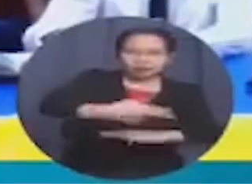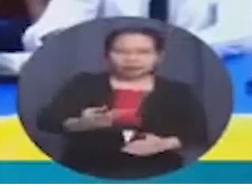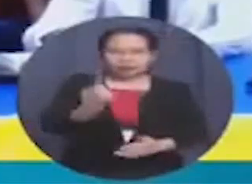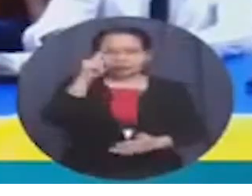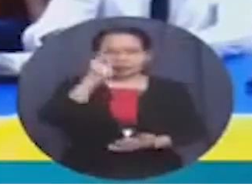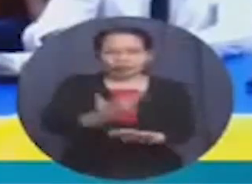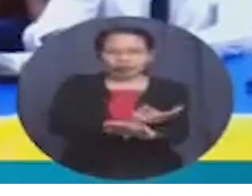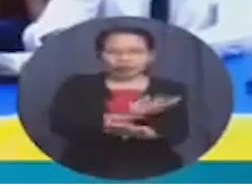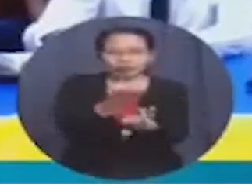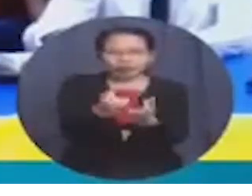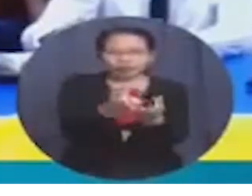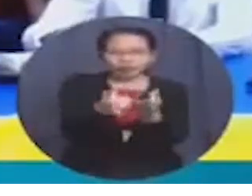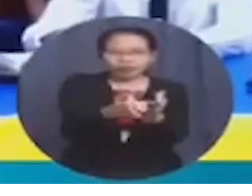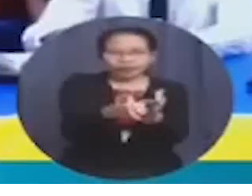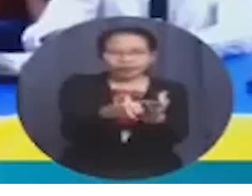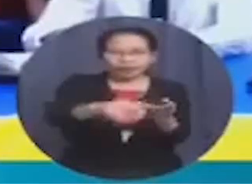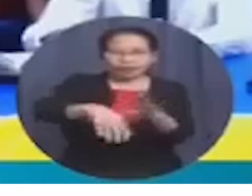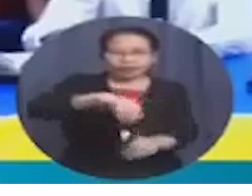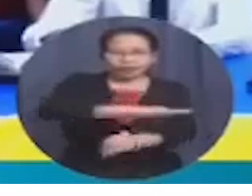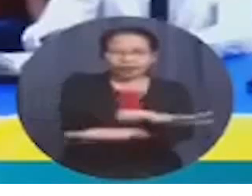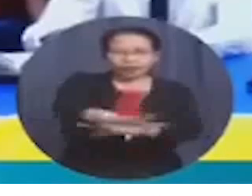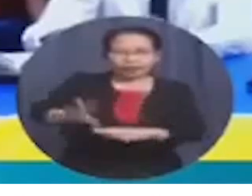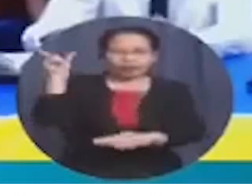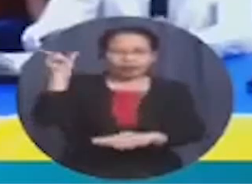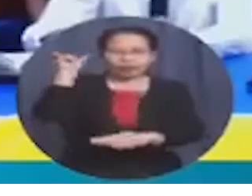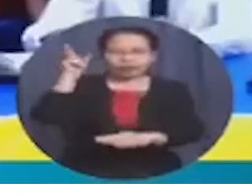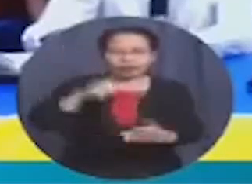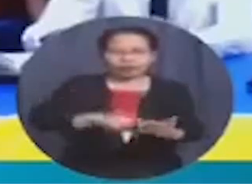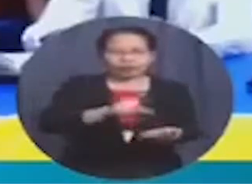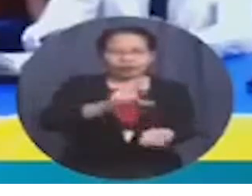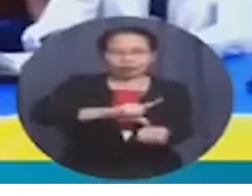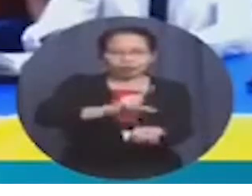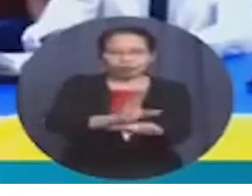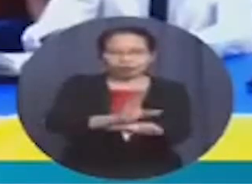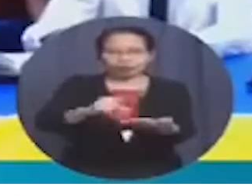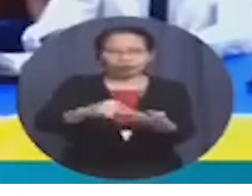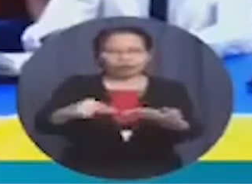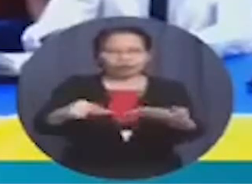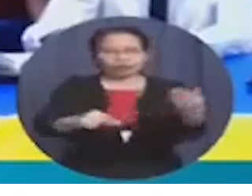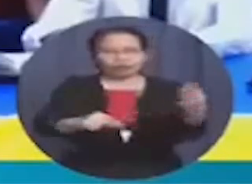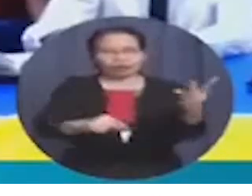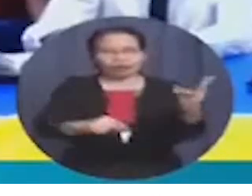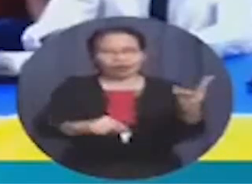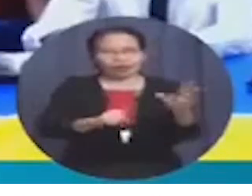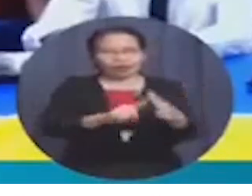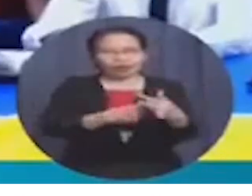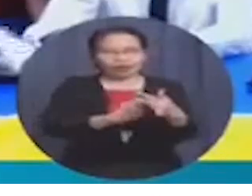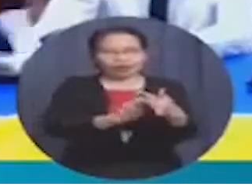sa parang. Pakinggan natin, ha? 2:8 ng Lucas. 2:7, kapatid na